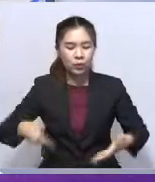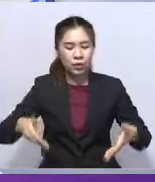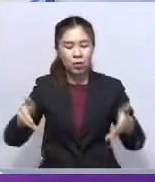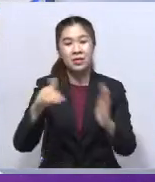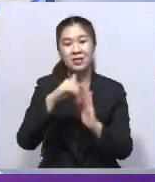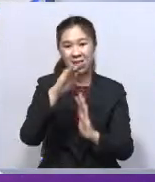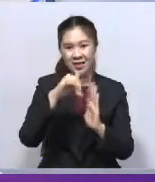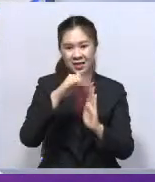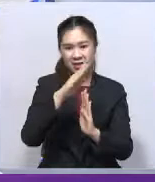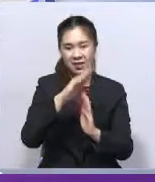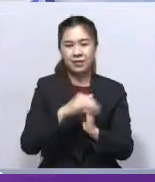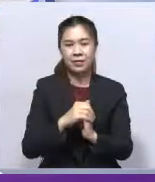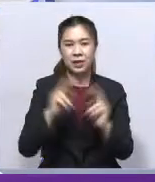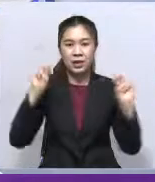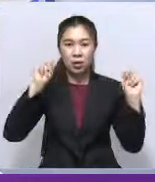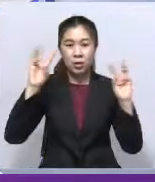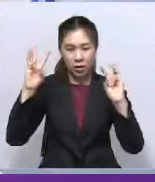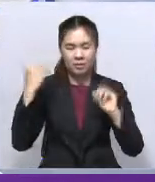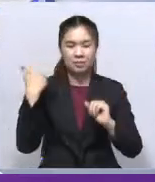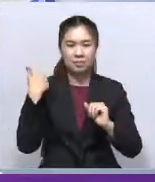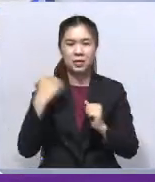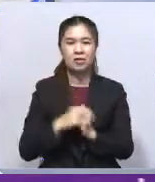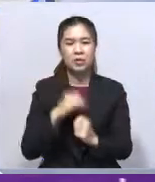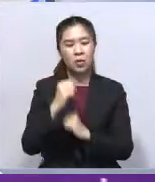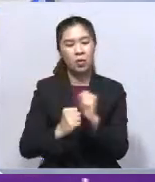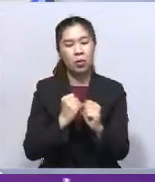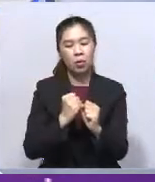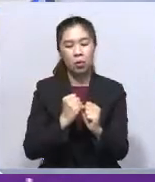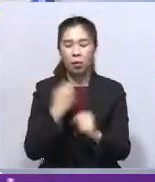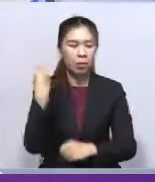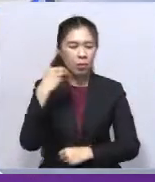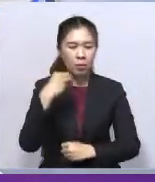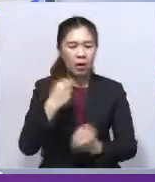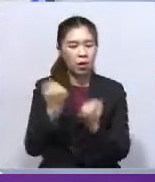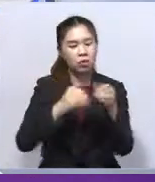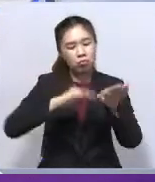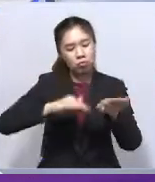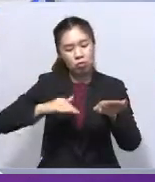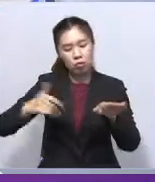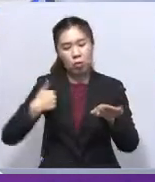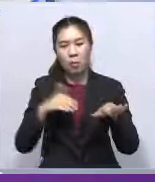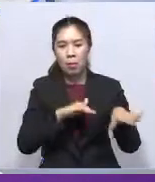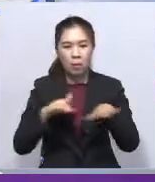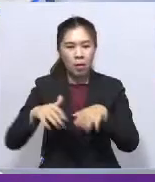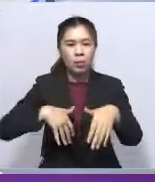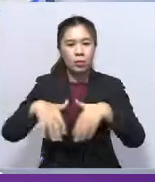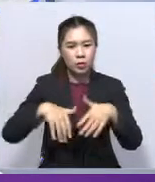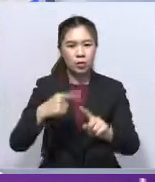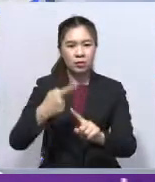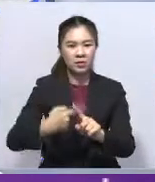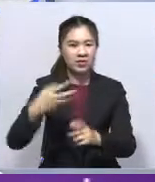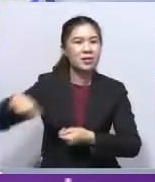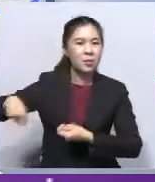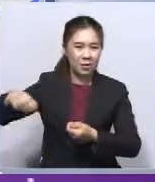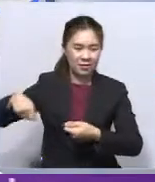นือนะครับที่จังหวัดนครสวรรค์ก็นครสวรรค์เนี่ยติดทุกปีนะครับเพื่อที่จะเตรียมความพร้อมนะครับรองรับประชาชนที่จะเดินทางในช่วงเทศก